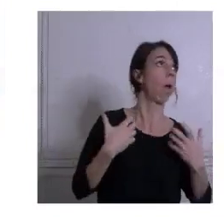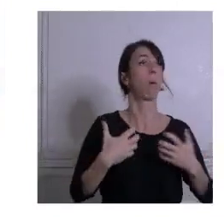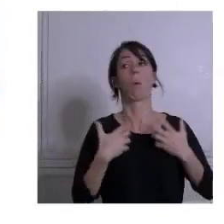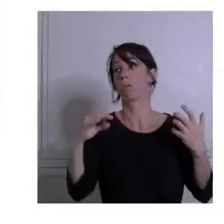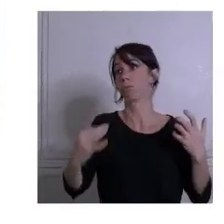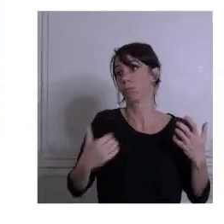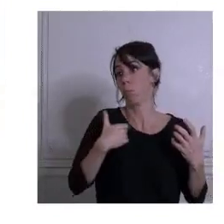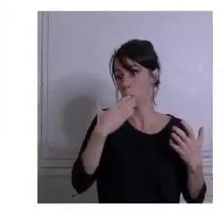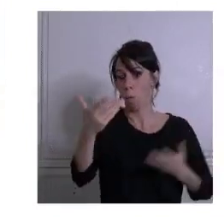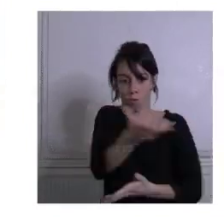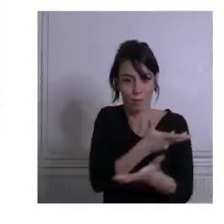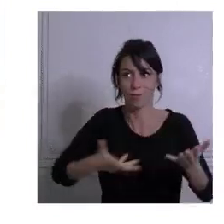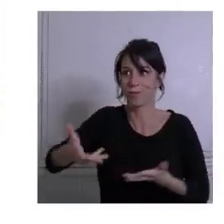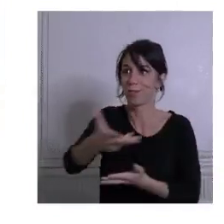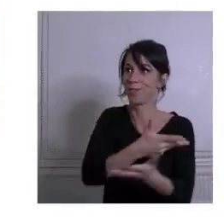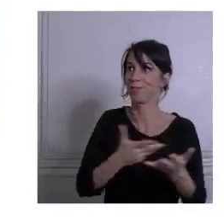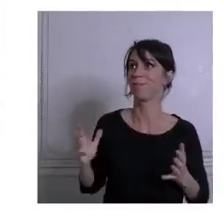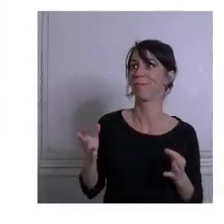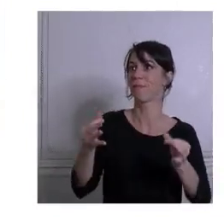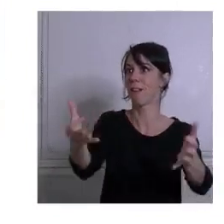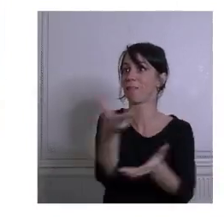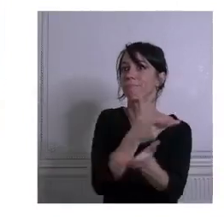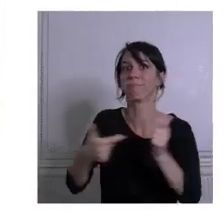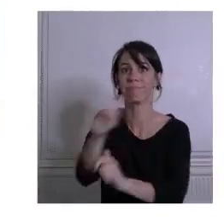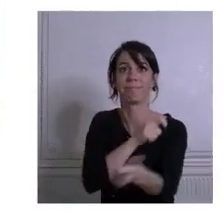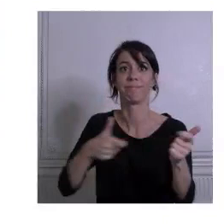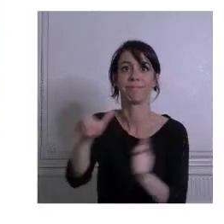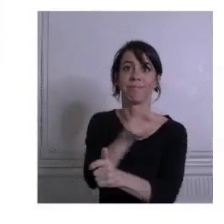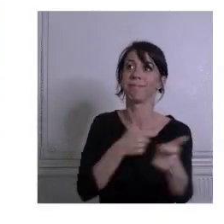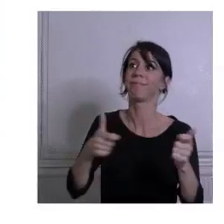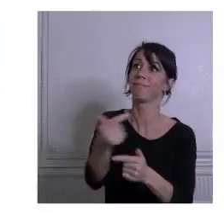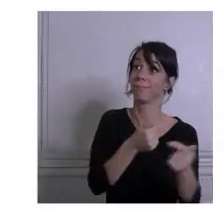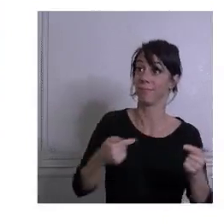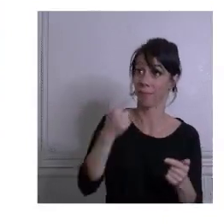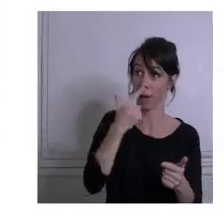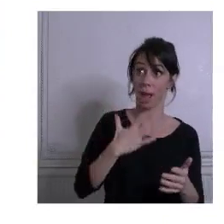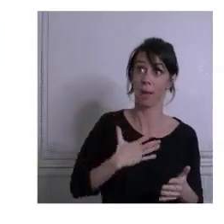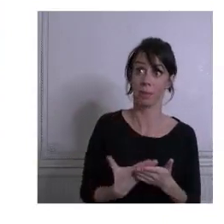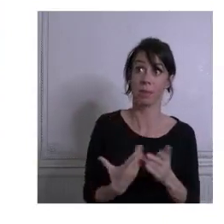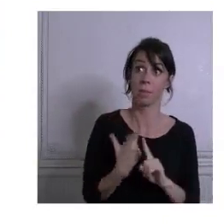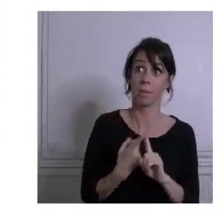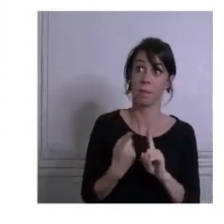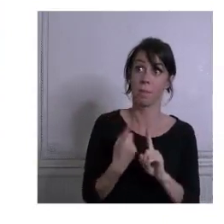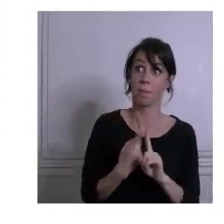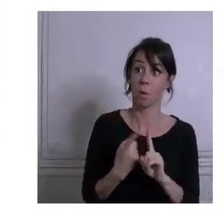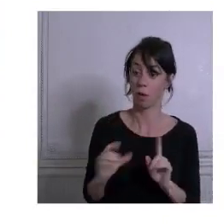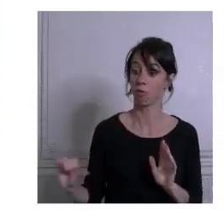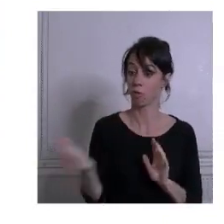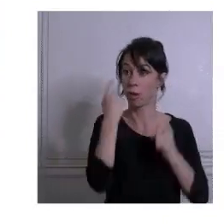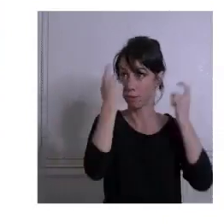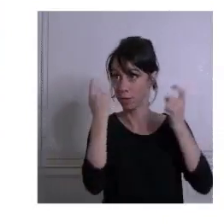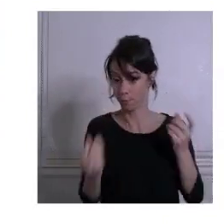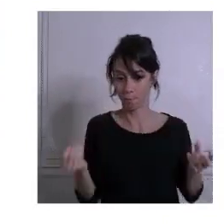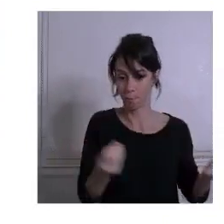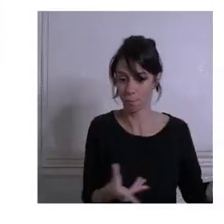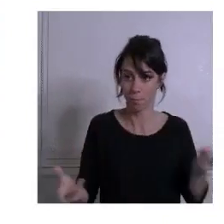Voilà. L'autre chose qui sera aussi déterminante, c'est quid de la valeur des bases de l'an prochain ? On attend, c'est là où c'est compliqué. Il va